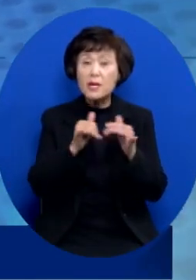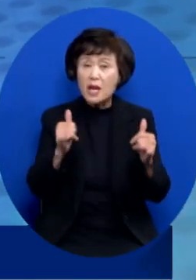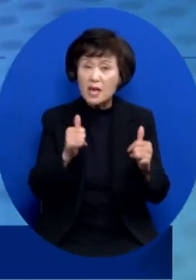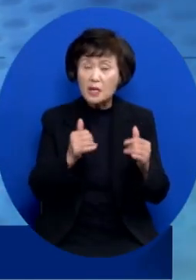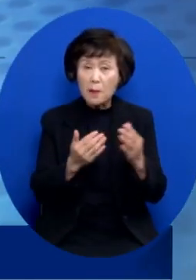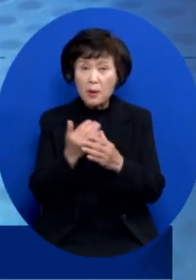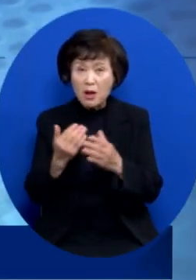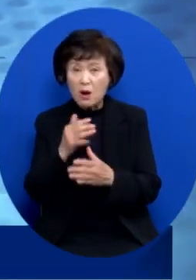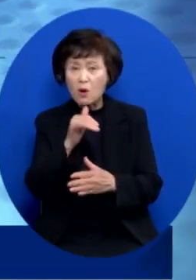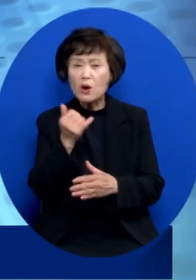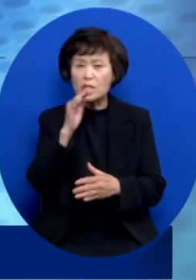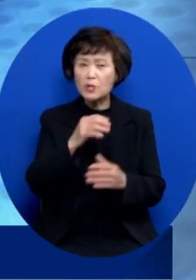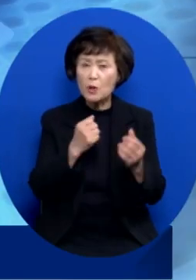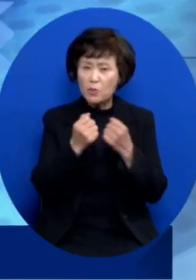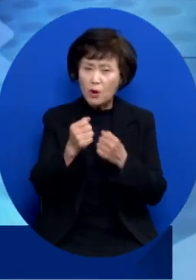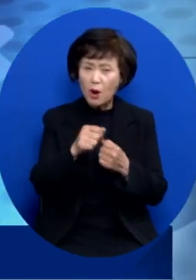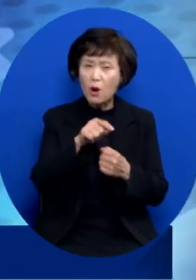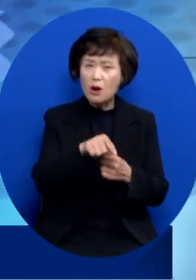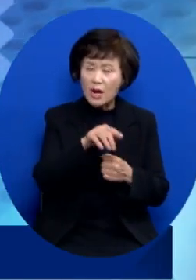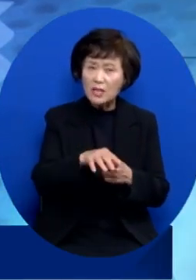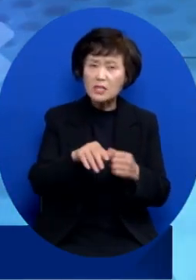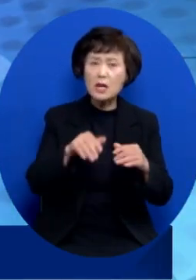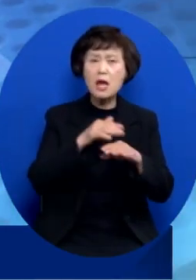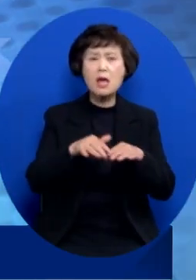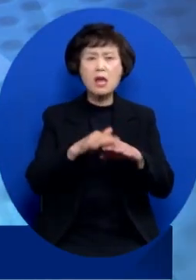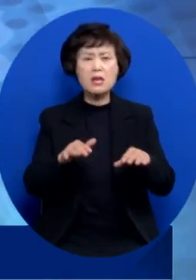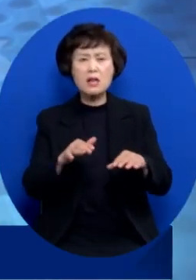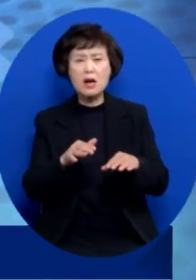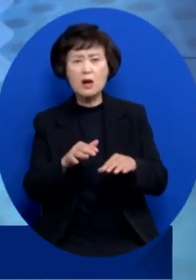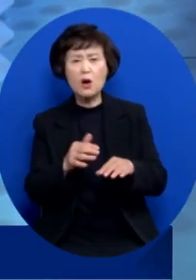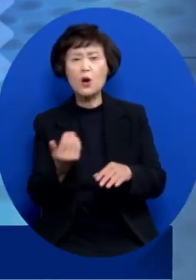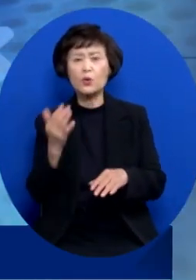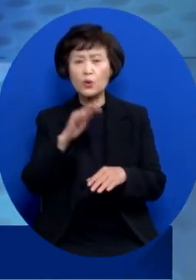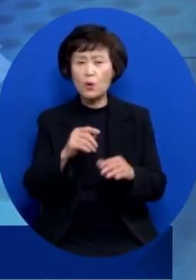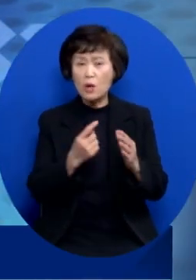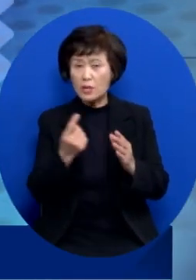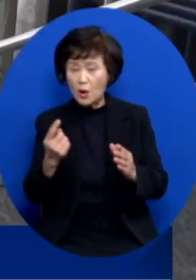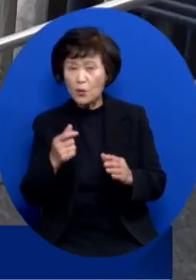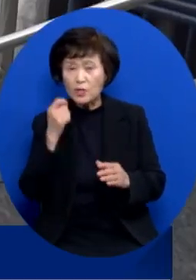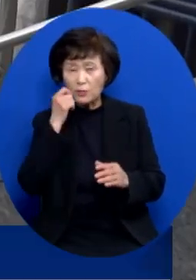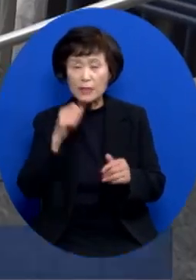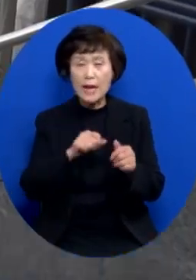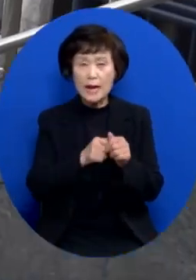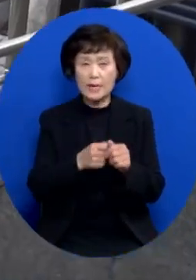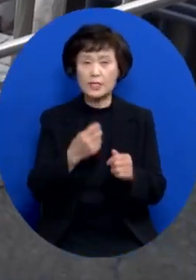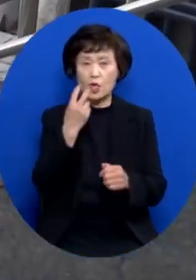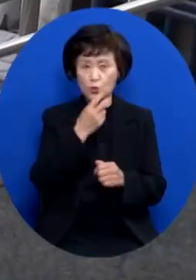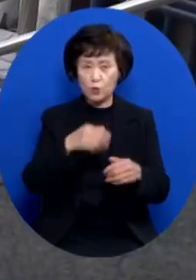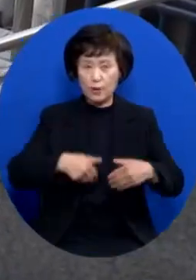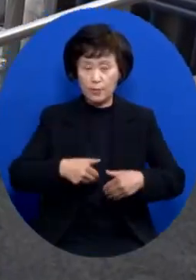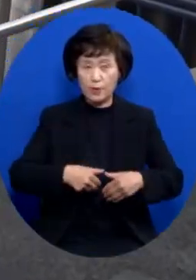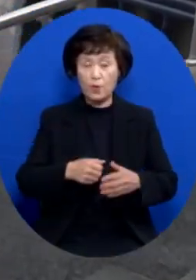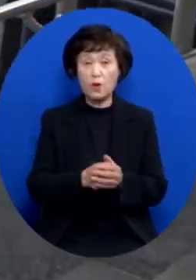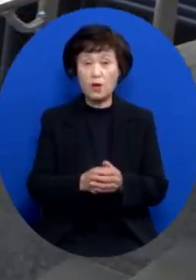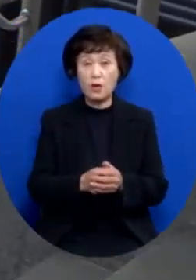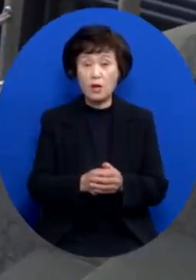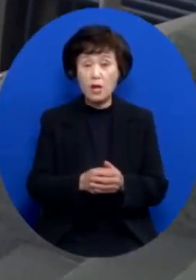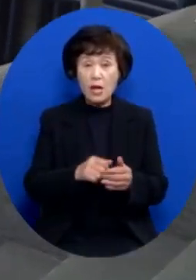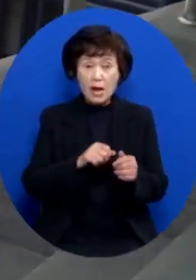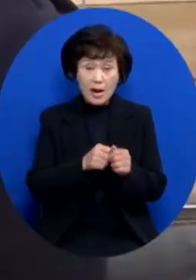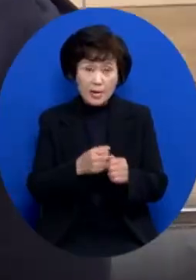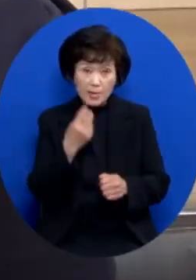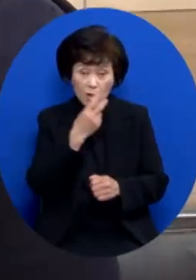해결하려고 밖으로 나오질 못하니까 그게 강제 수사가 아니면 이게 해결이 힘들다는 거죠. 이에 따라 전피언은 강제